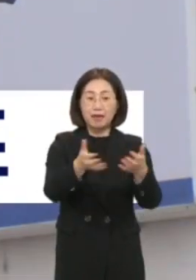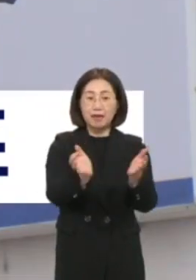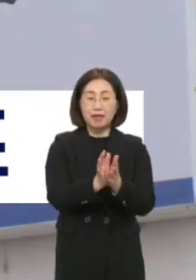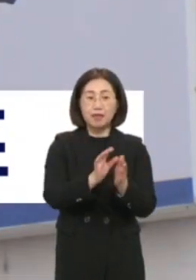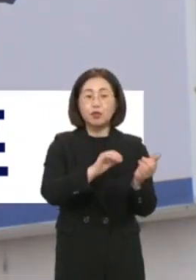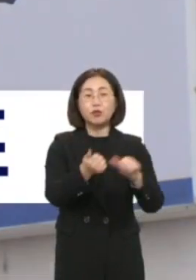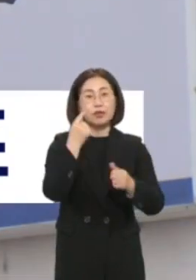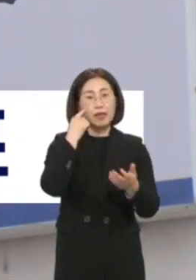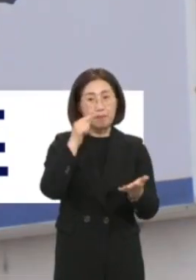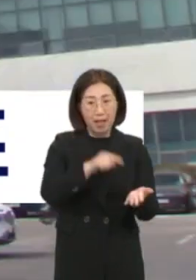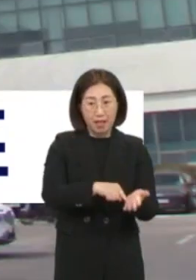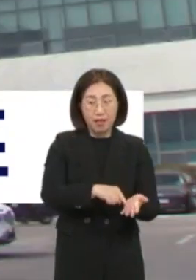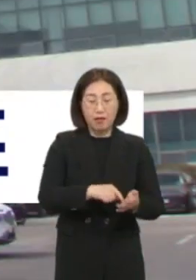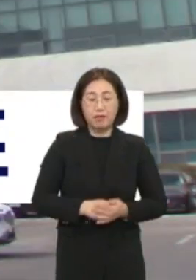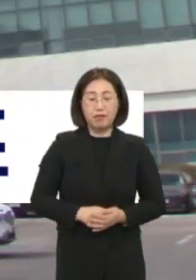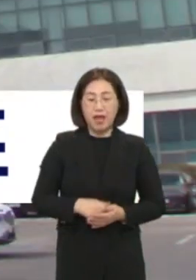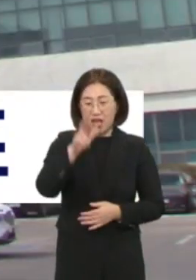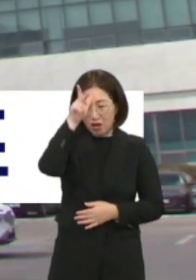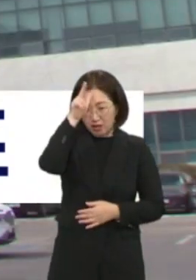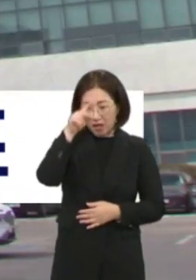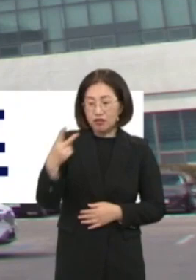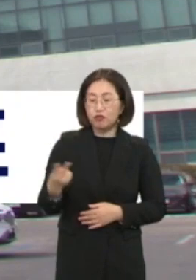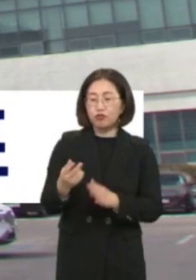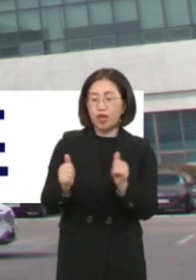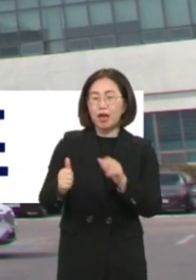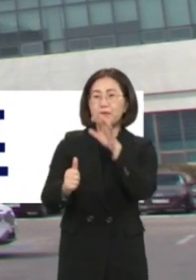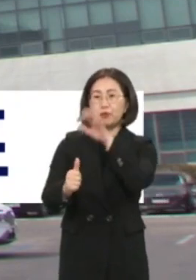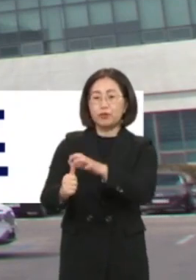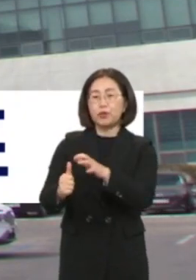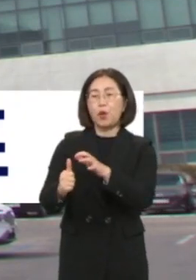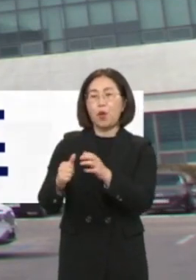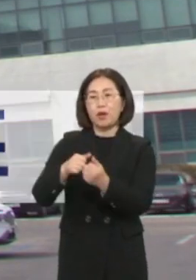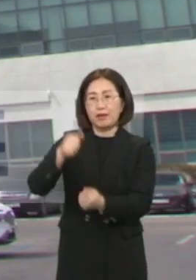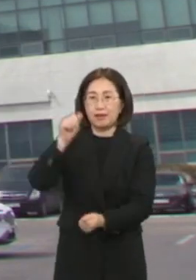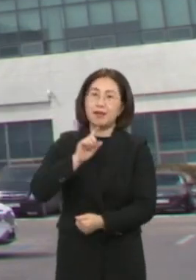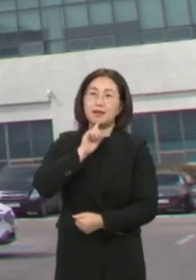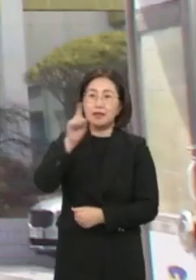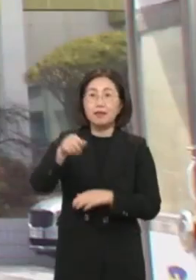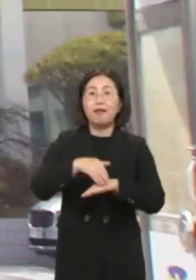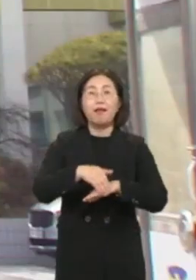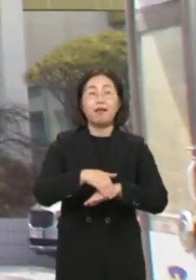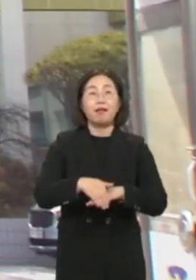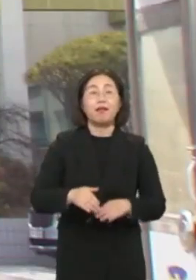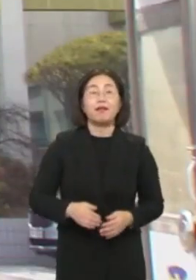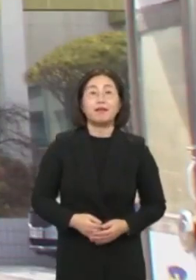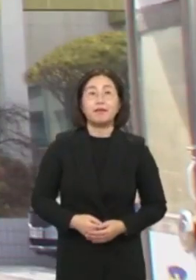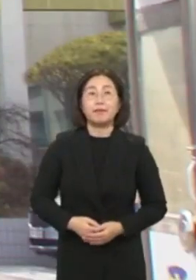채 발견됐습니다 경찰은 와 군에 대해 구속영장을 신청할 예정입니다 y